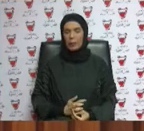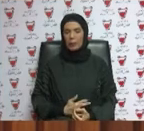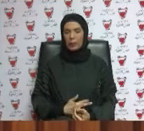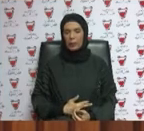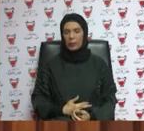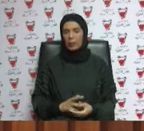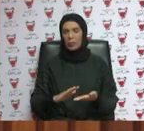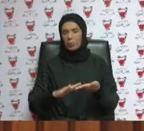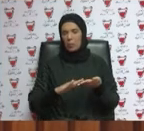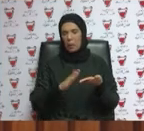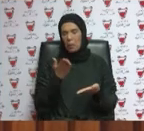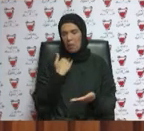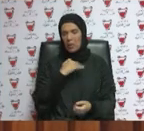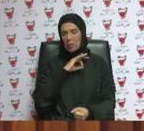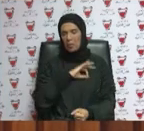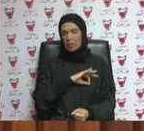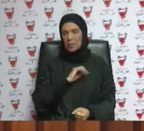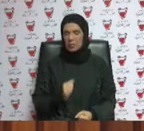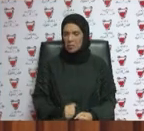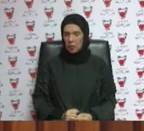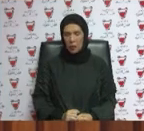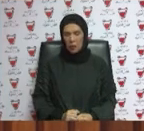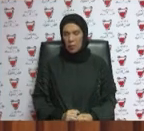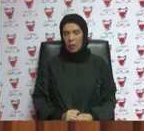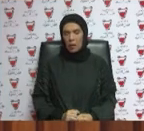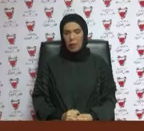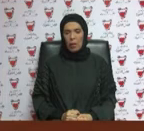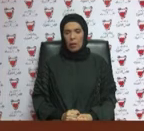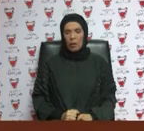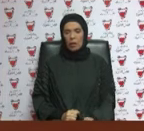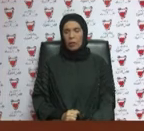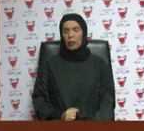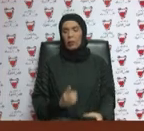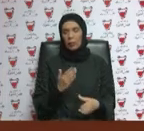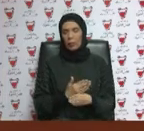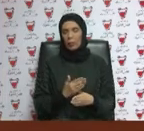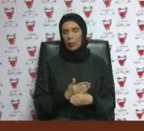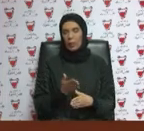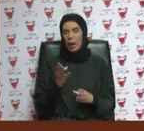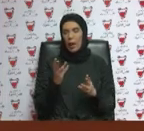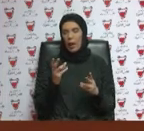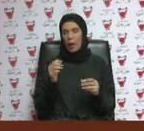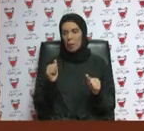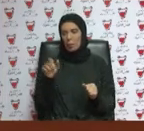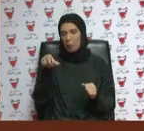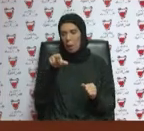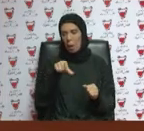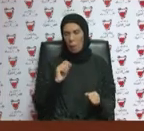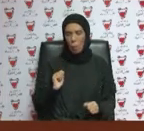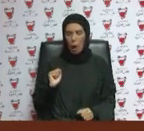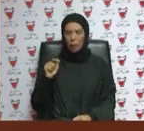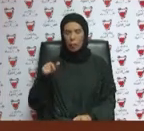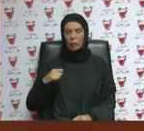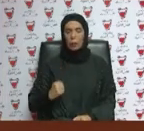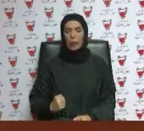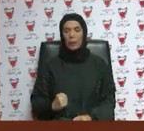المساعدة لن يستفيدوا منها نسبياً في بسبب قلة عدد البحرينيين لديهم.